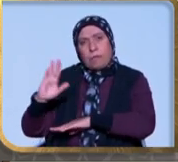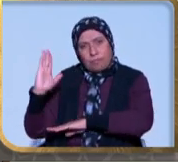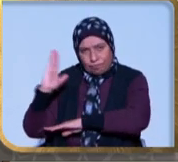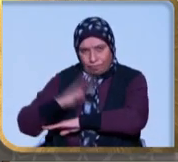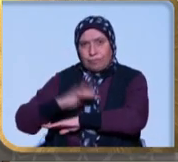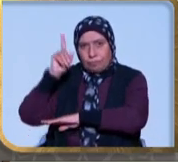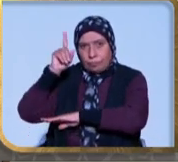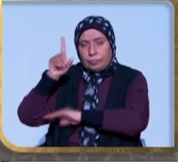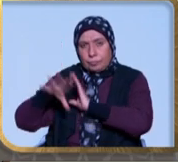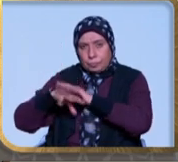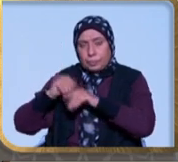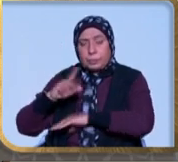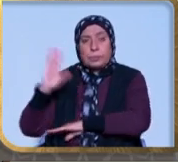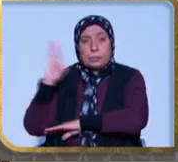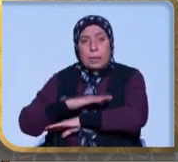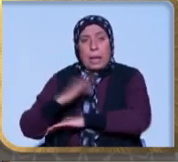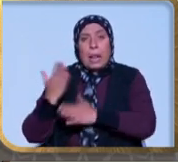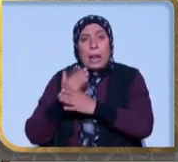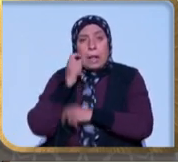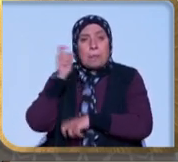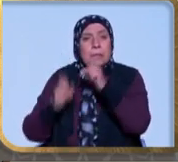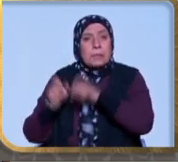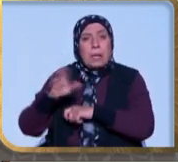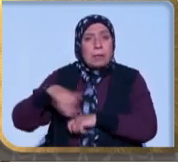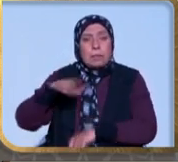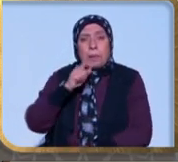أهلكناها وهي ظالمة